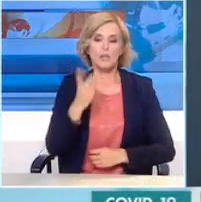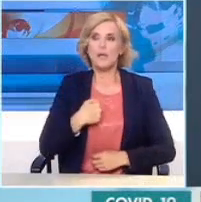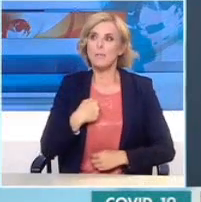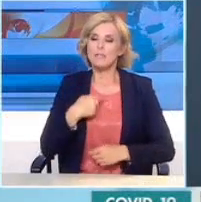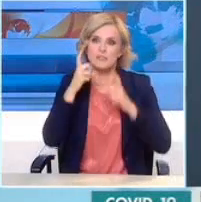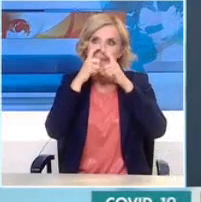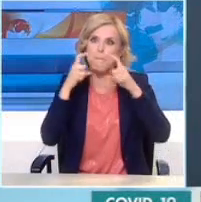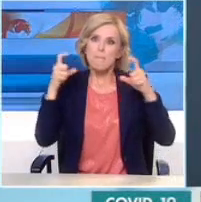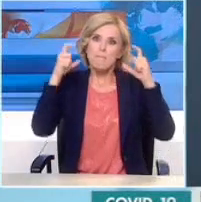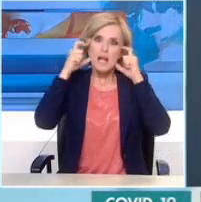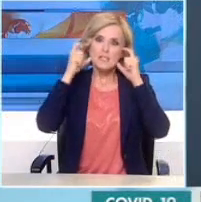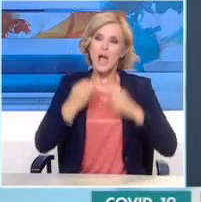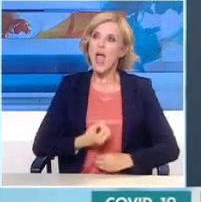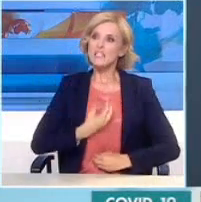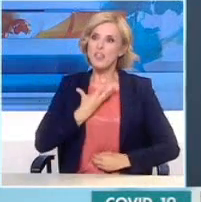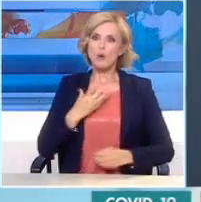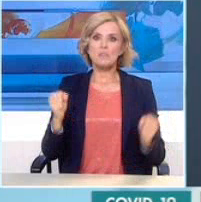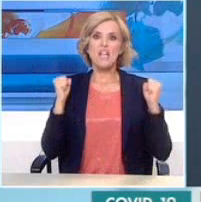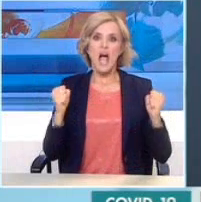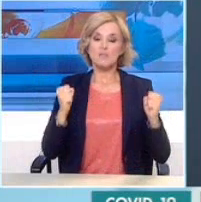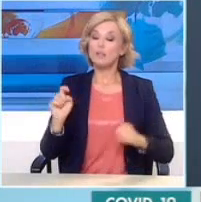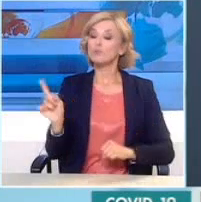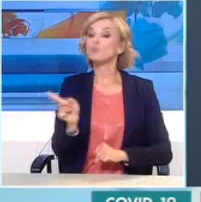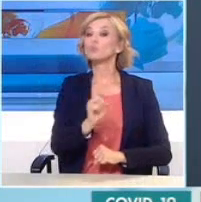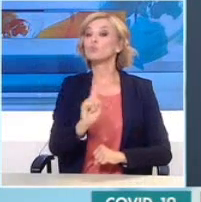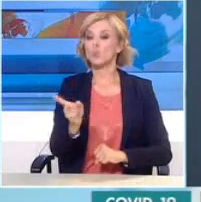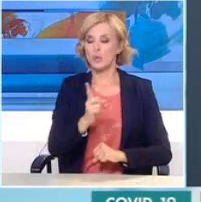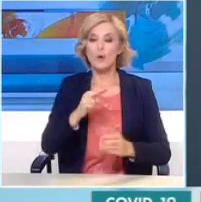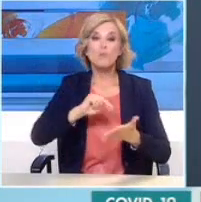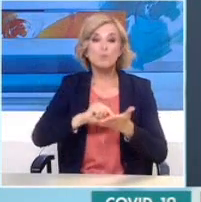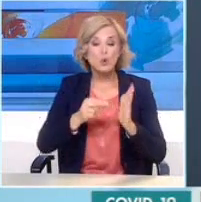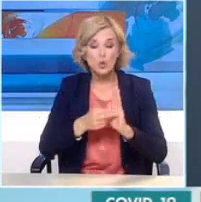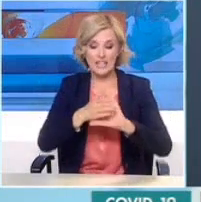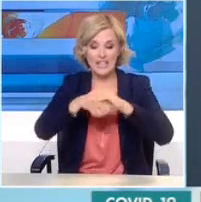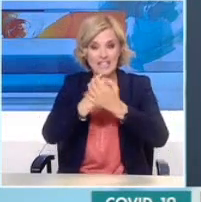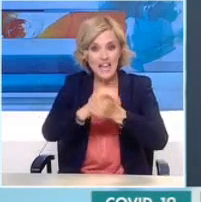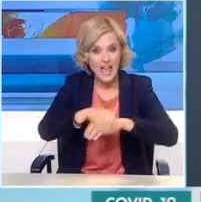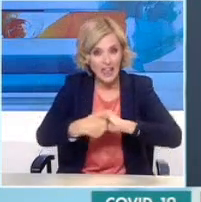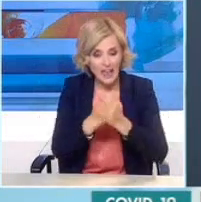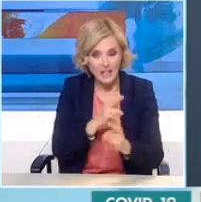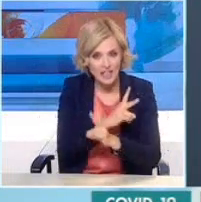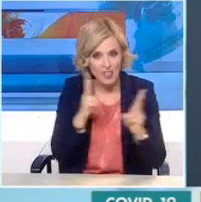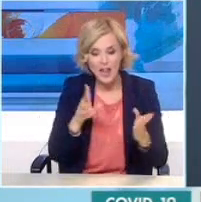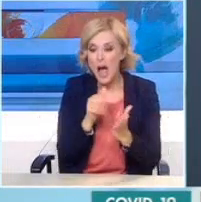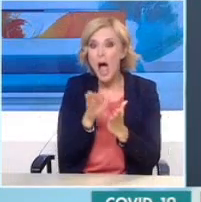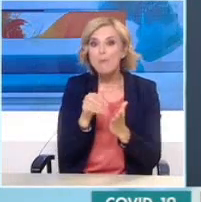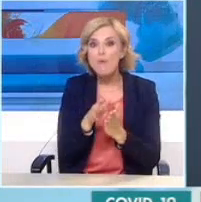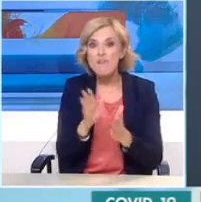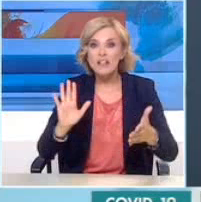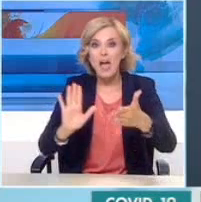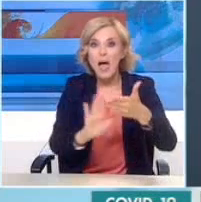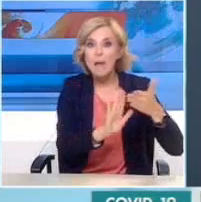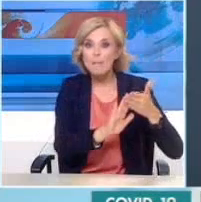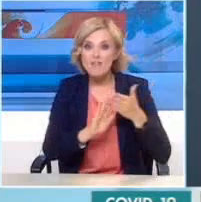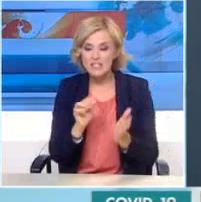των χεριών και η διατήρηση της απόστασης, η αποφυγή του συνωστισμού και η χρήση της μάσκας μόνο